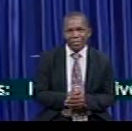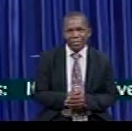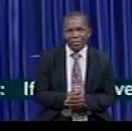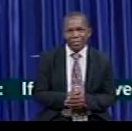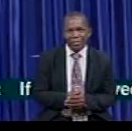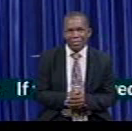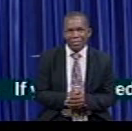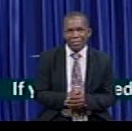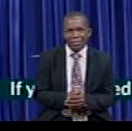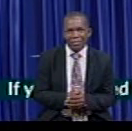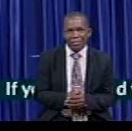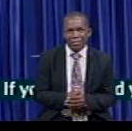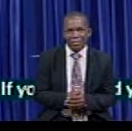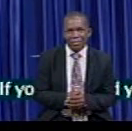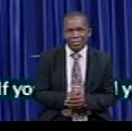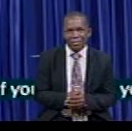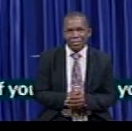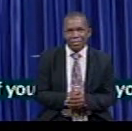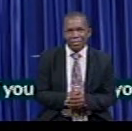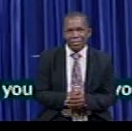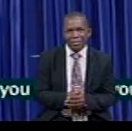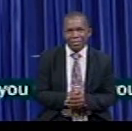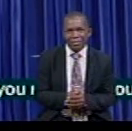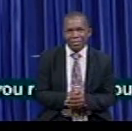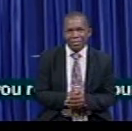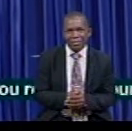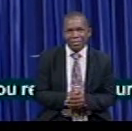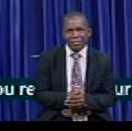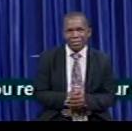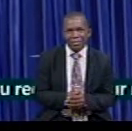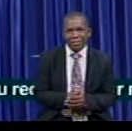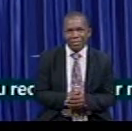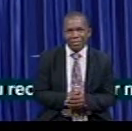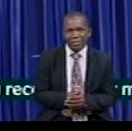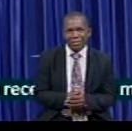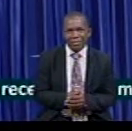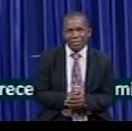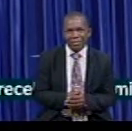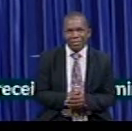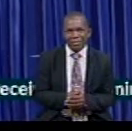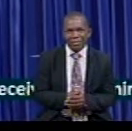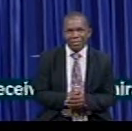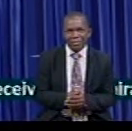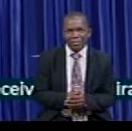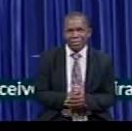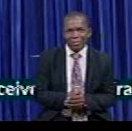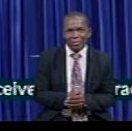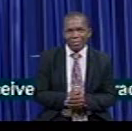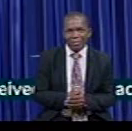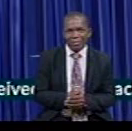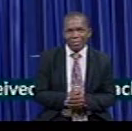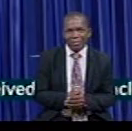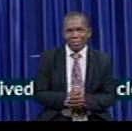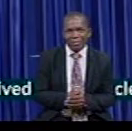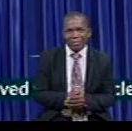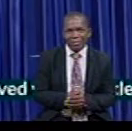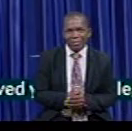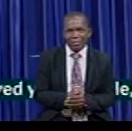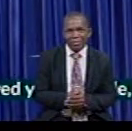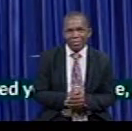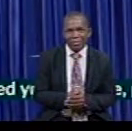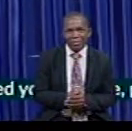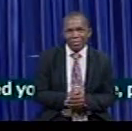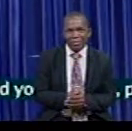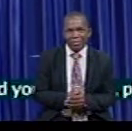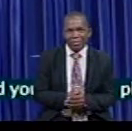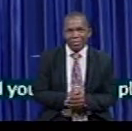ne mena gbene Kristo ji moni echami ne wono edomushi ni mena inye ka ba domushi